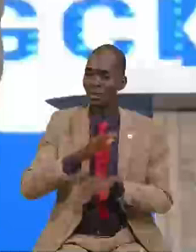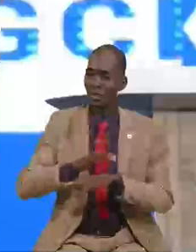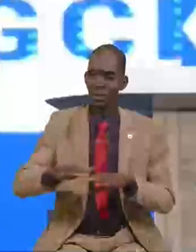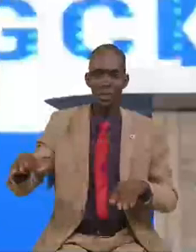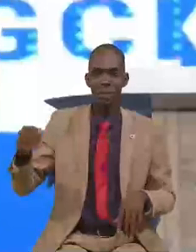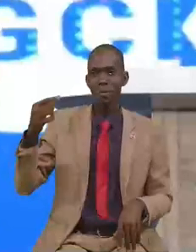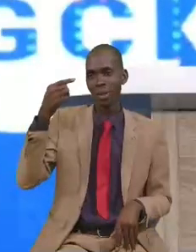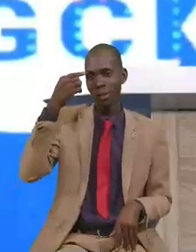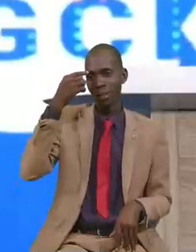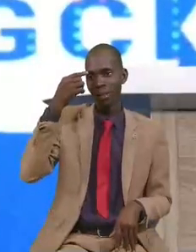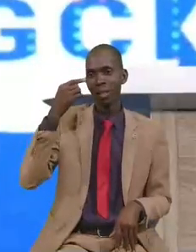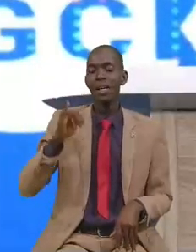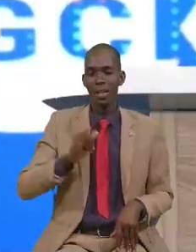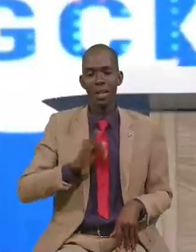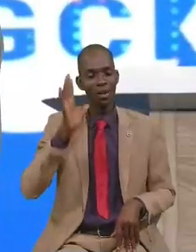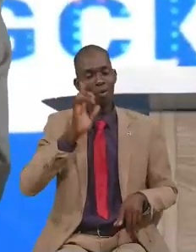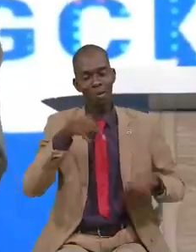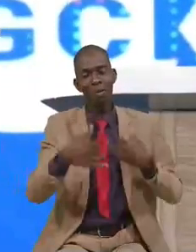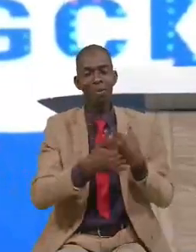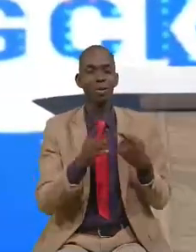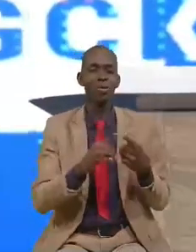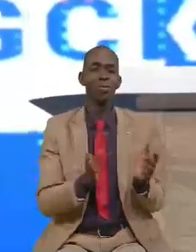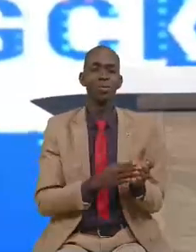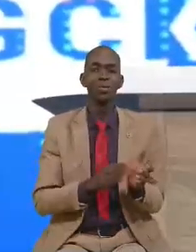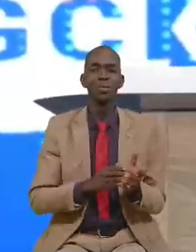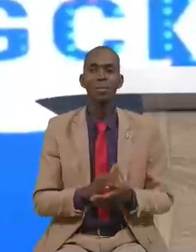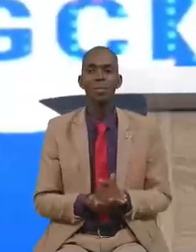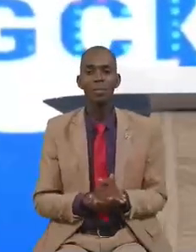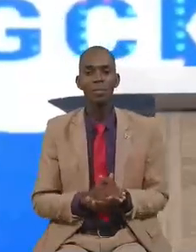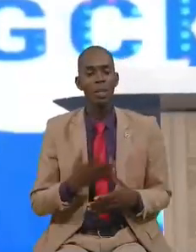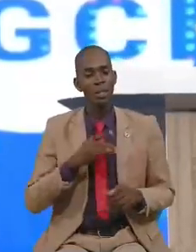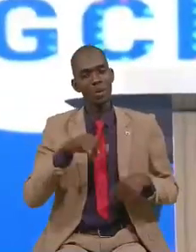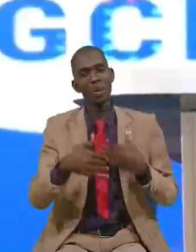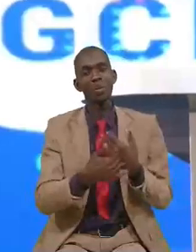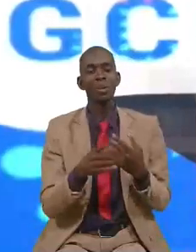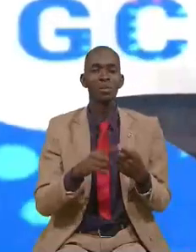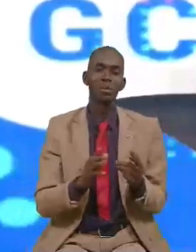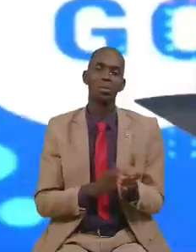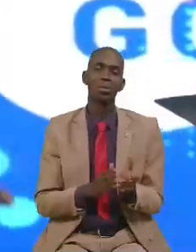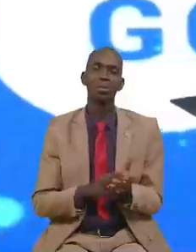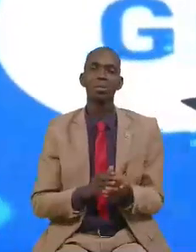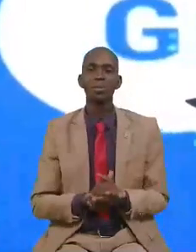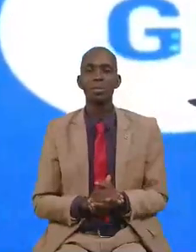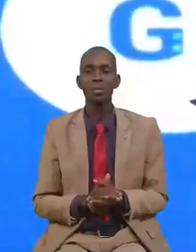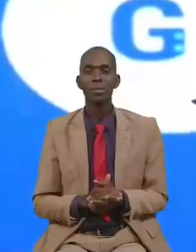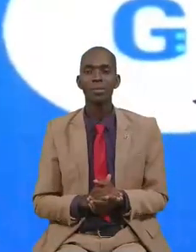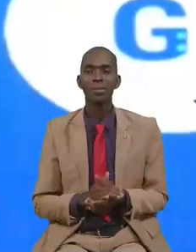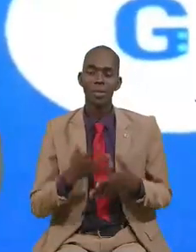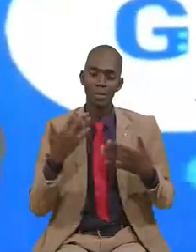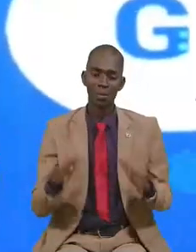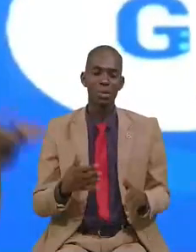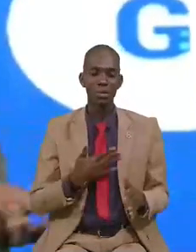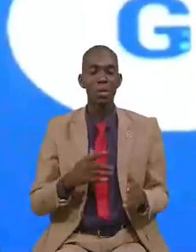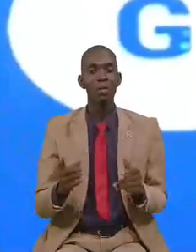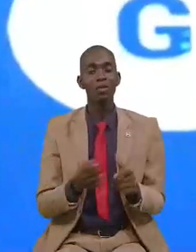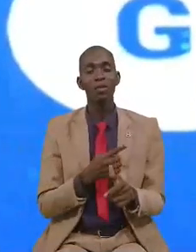Je vais retourner à l'école. Et j'étais reparti à l'école. J'ai fini le primaire, j'ai